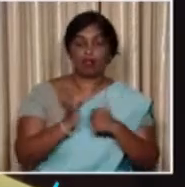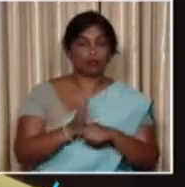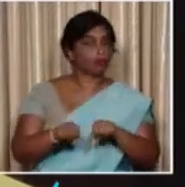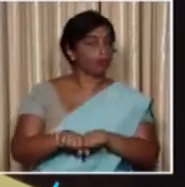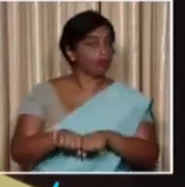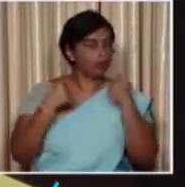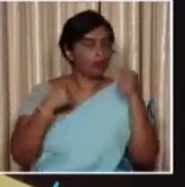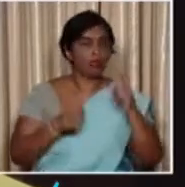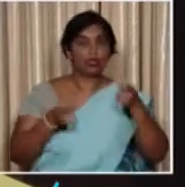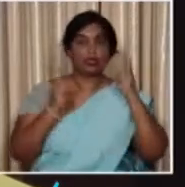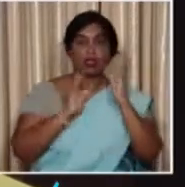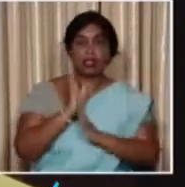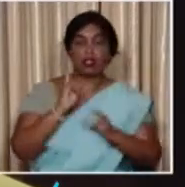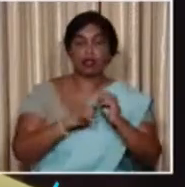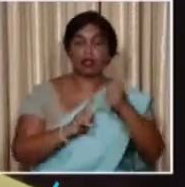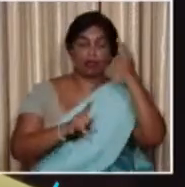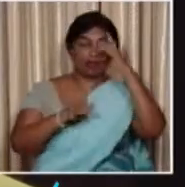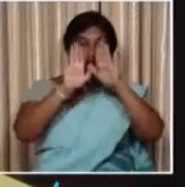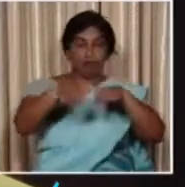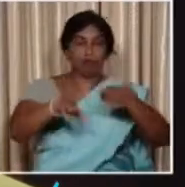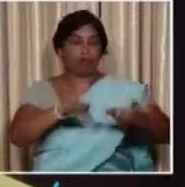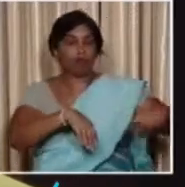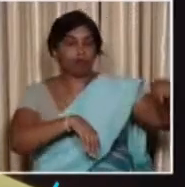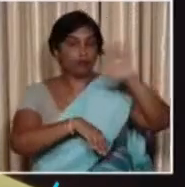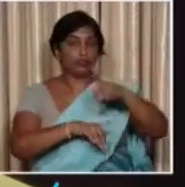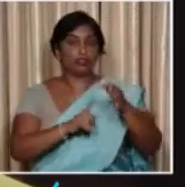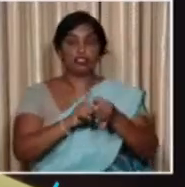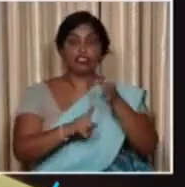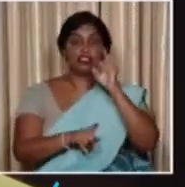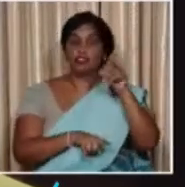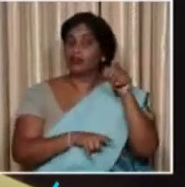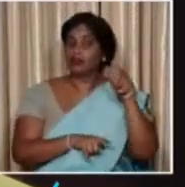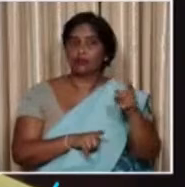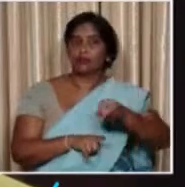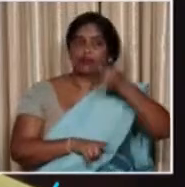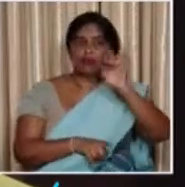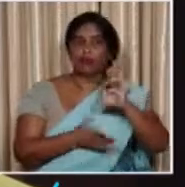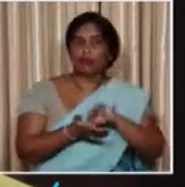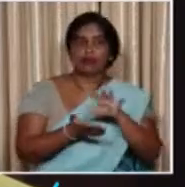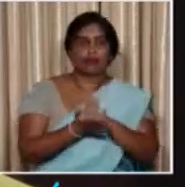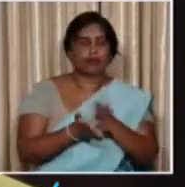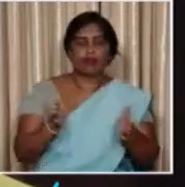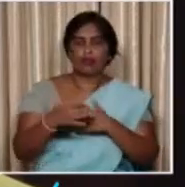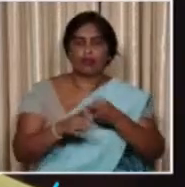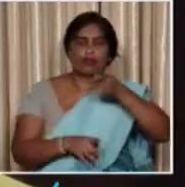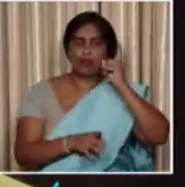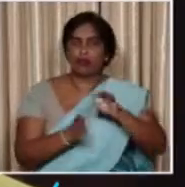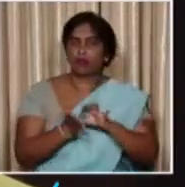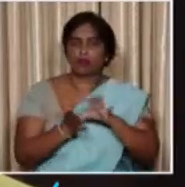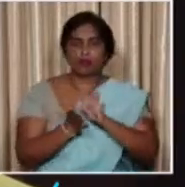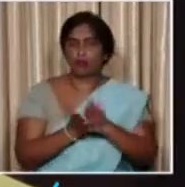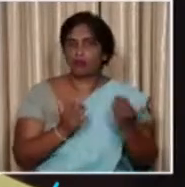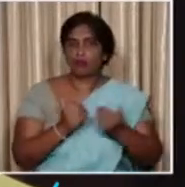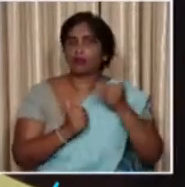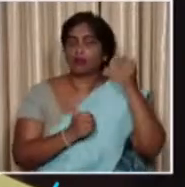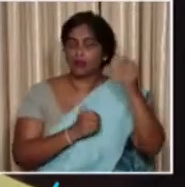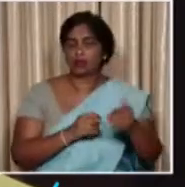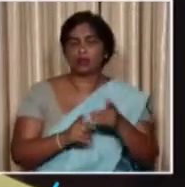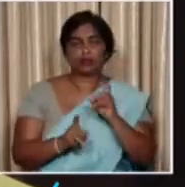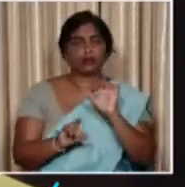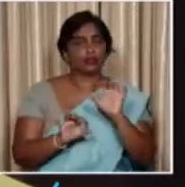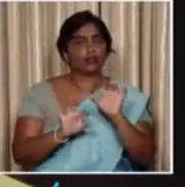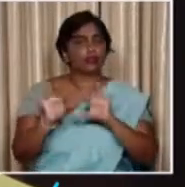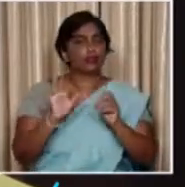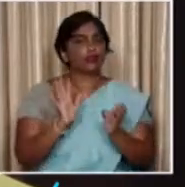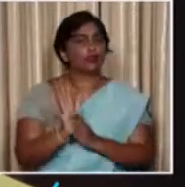කරලා ක්‍රීඩාමතිගේ ඔලුව උඩින් ගිහිල්ලා විධායකට එහෙම තීන්දුව ගන්න බෑ. කැබිනට් තීන්දුවකින් පස්සේ මේ ඉන්ටරිම් කමිටියක